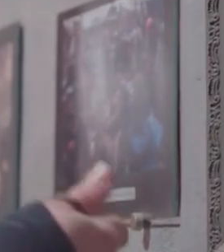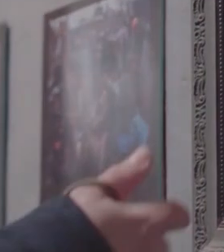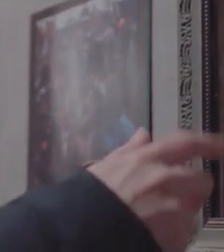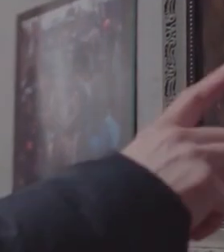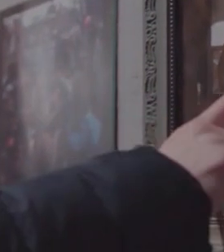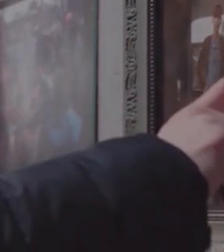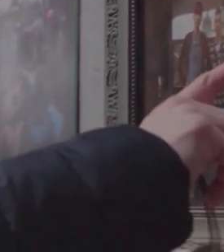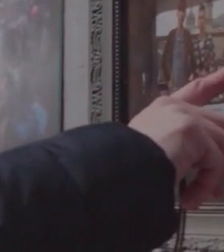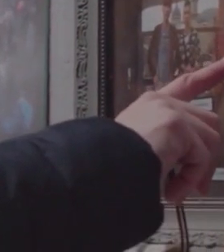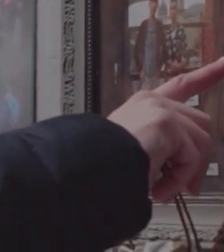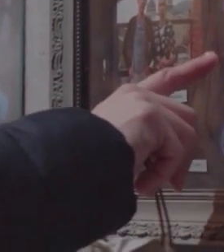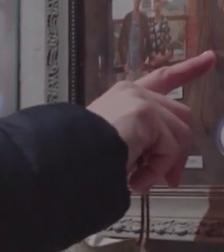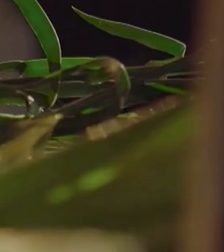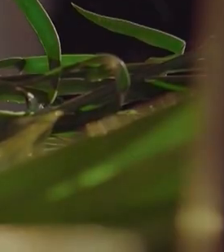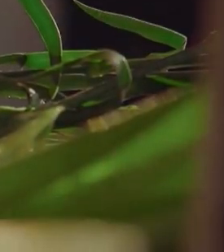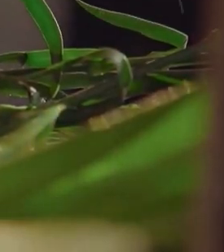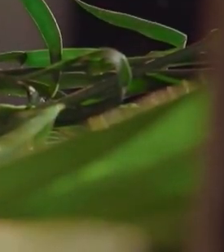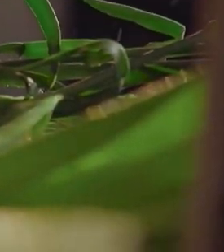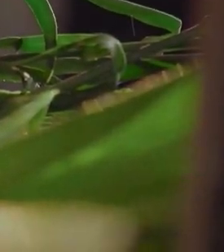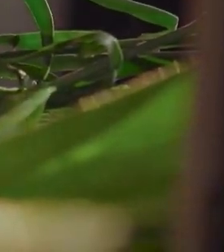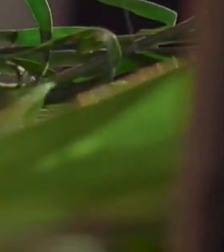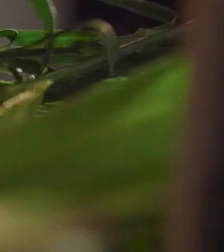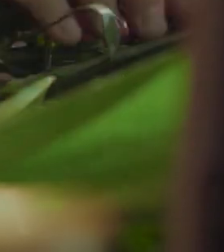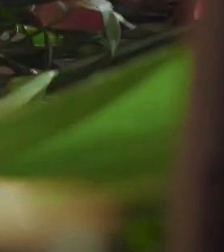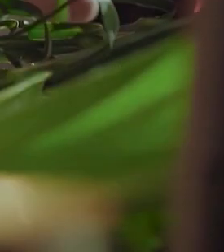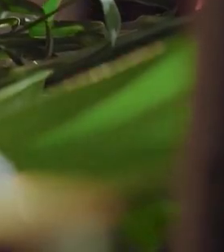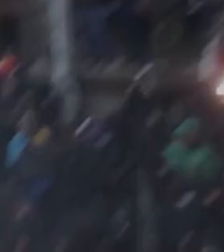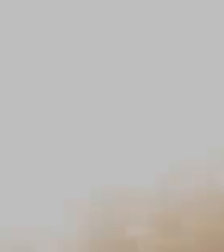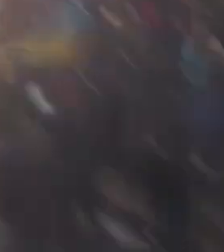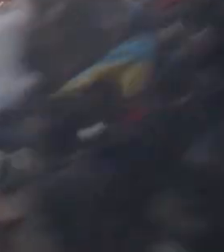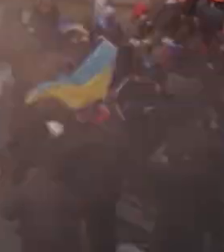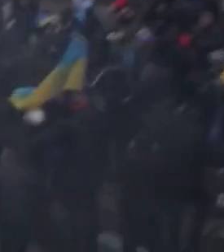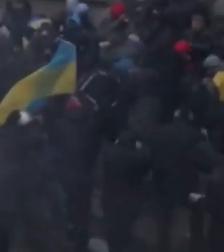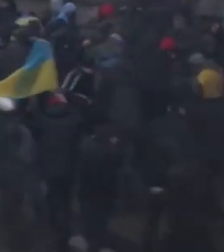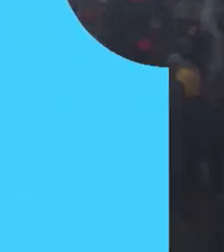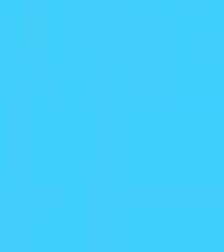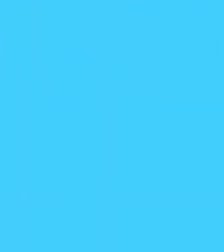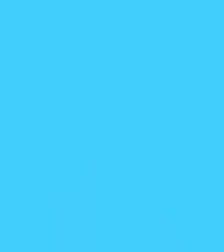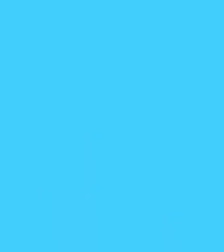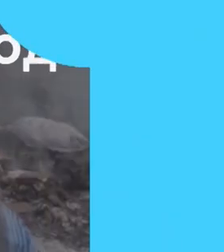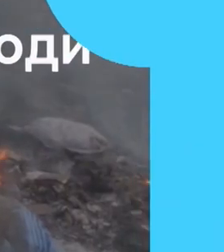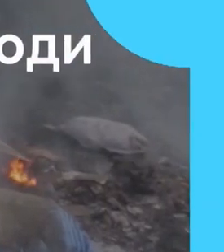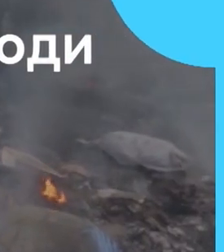20 лютого – до Дня Героїв Небесної Сотні. Майдан – 6 літер нашої